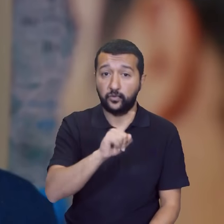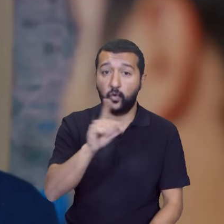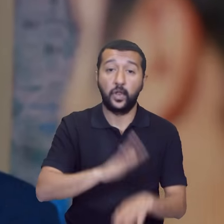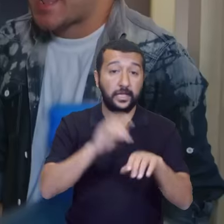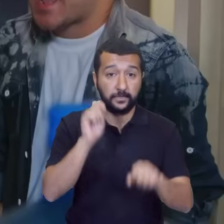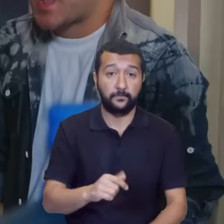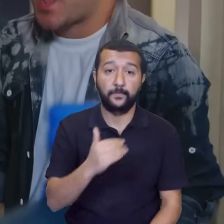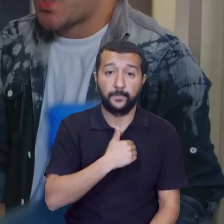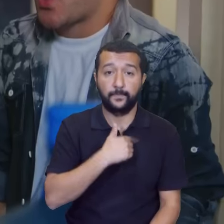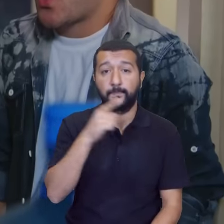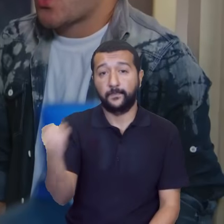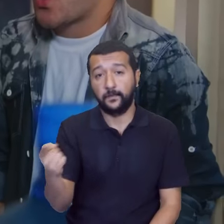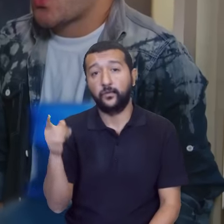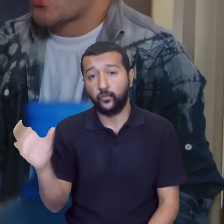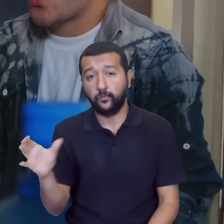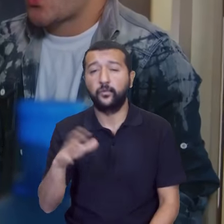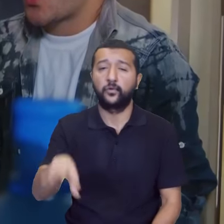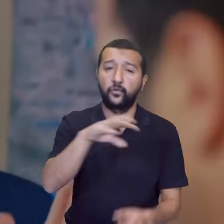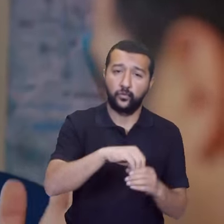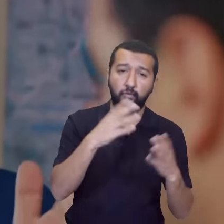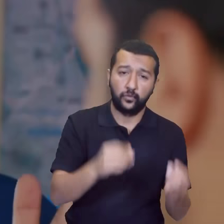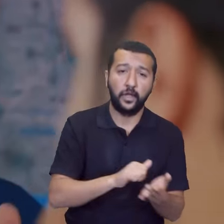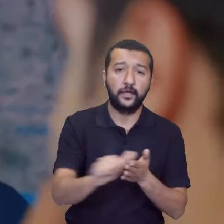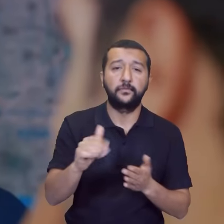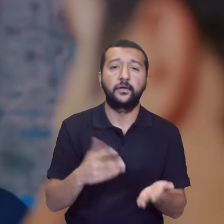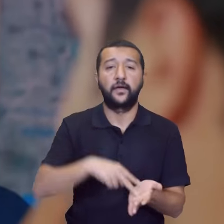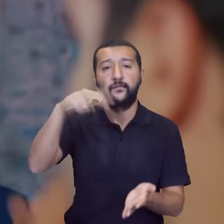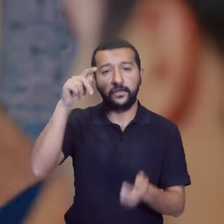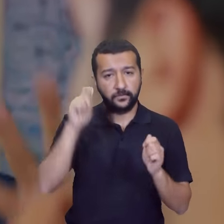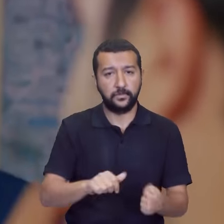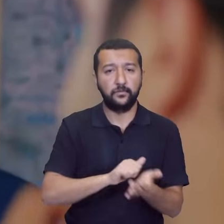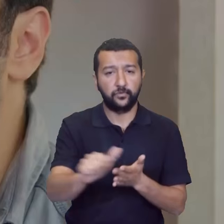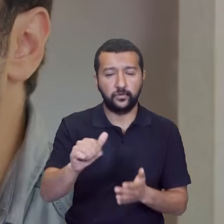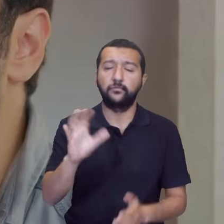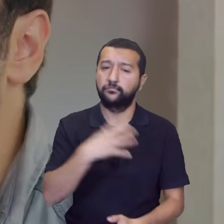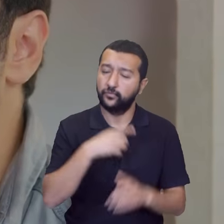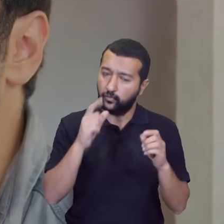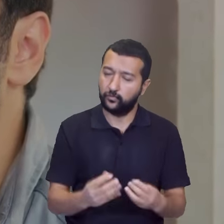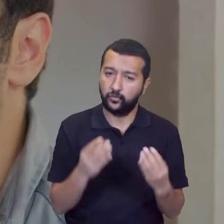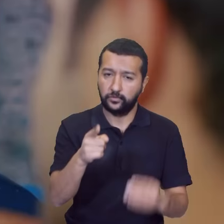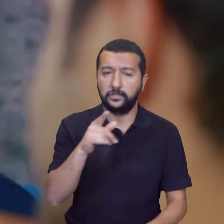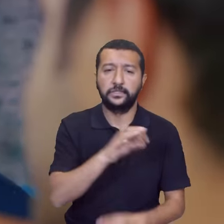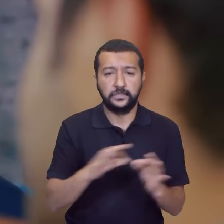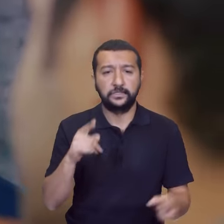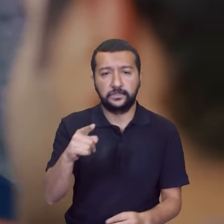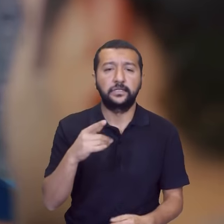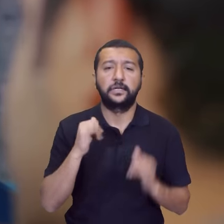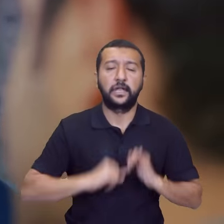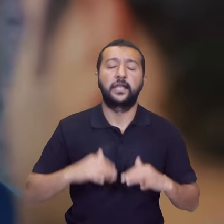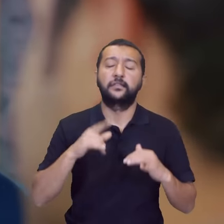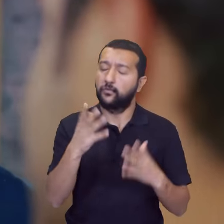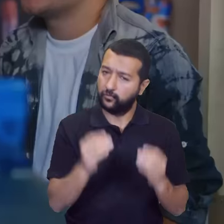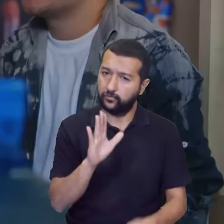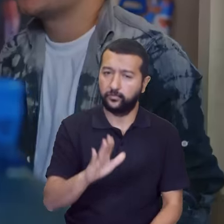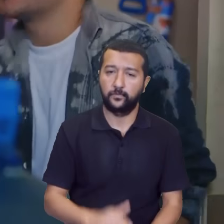%10 yap, tamam mı? Ben yan toplarım, düz toplarım, böyle hava topuna çıkarım. Bütün hava hakimiyeti bende olur, tamam mı? Sen hiç açık vermem,